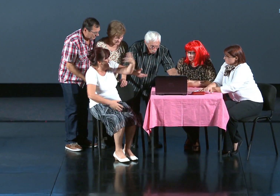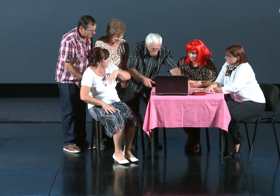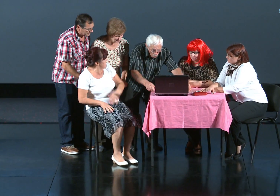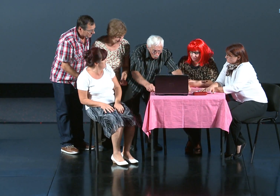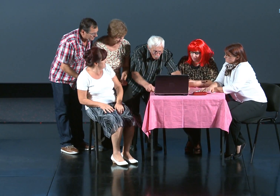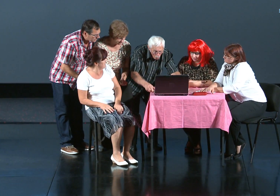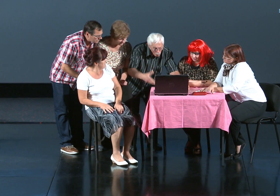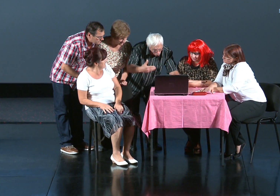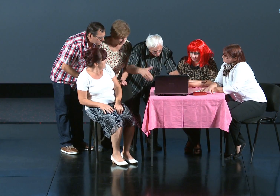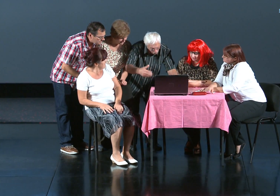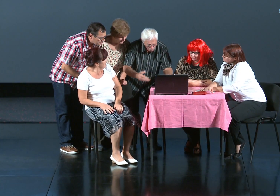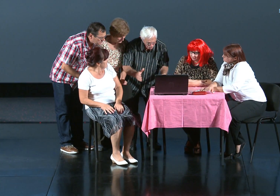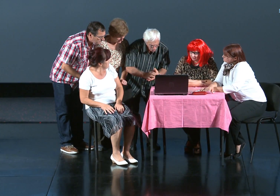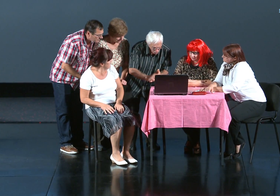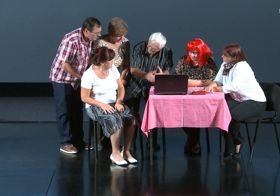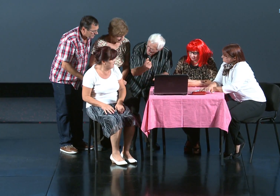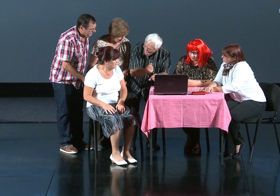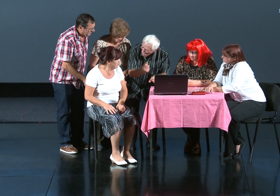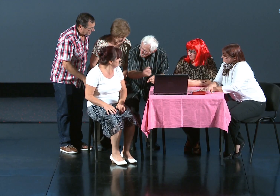Poglej, dela.